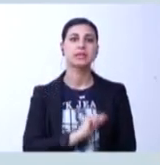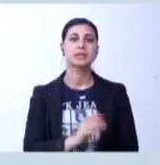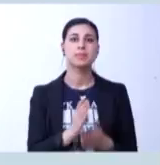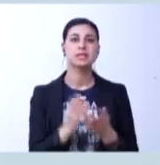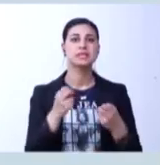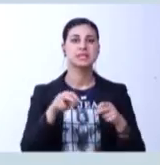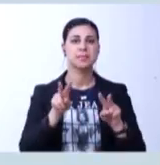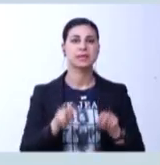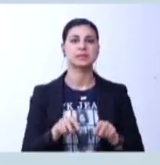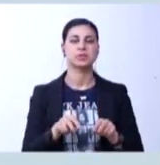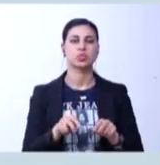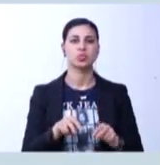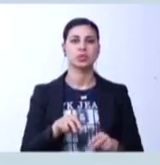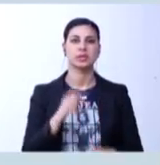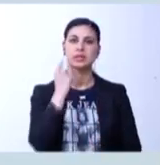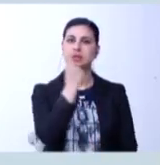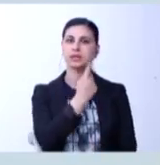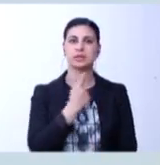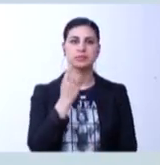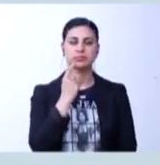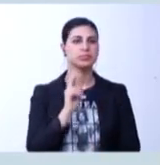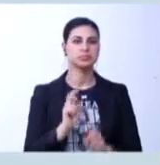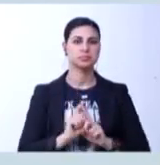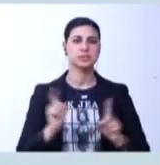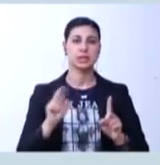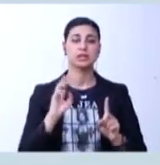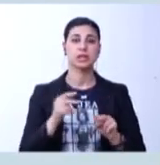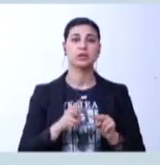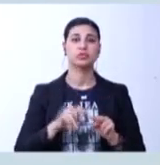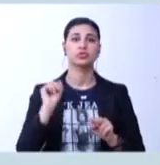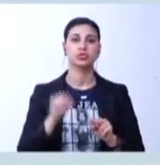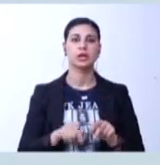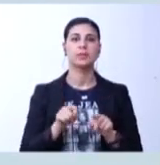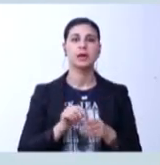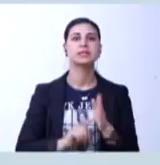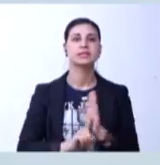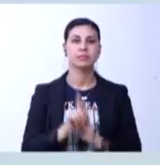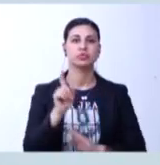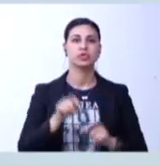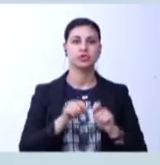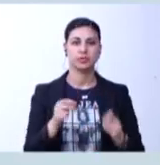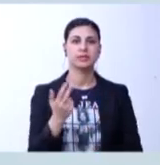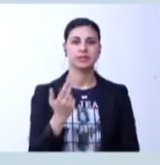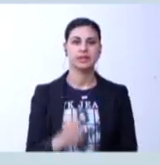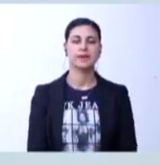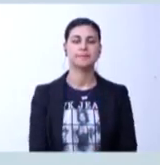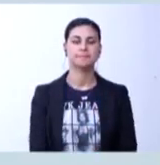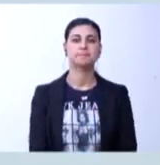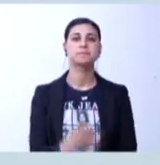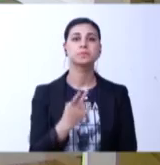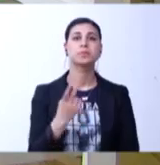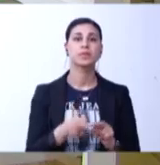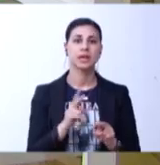დამახასიათებელია სპეციფიკური დგომა ყბების, რამაც შეიძლება ანატომიური საფუძველი შექმნას. ანუ ეს უნდა